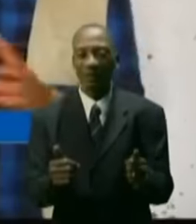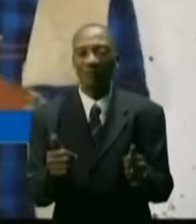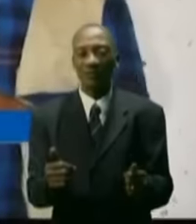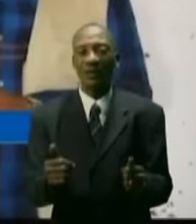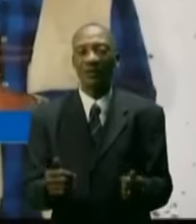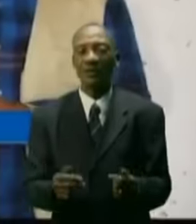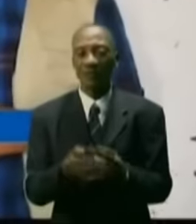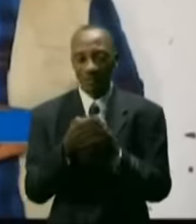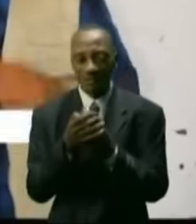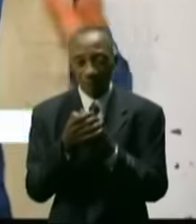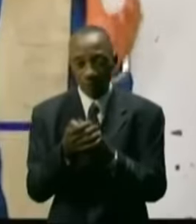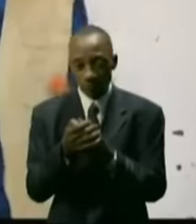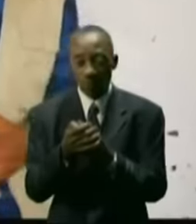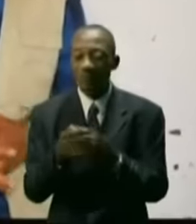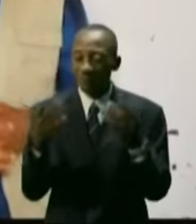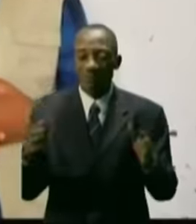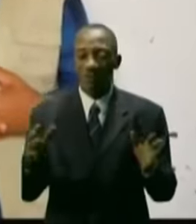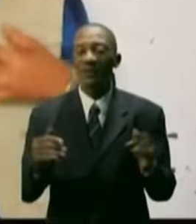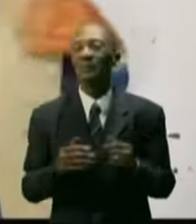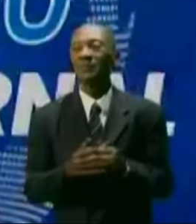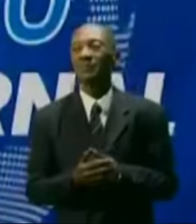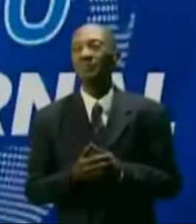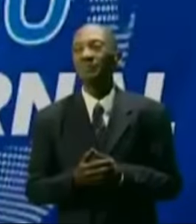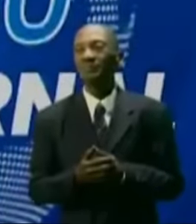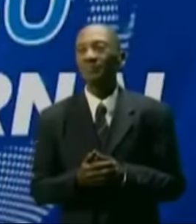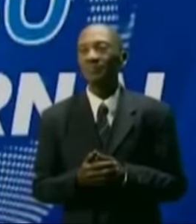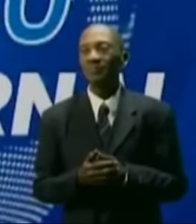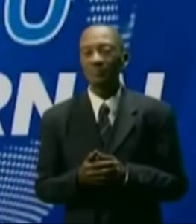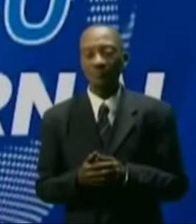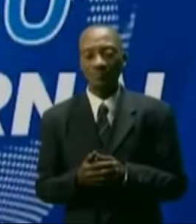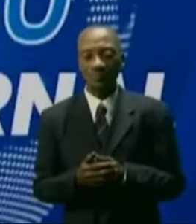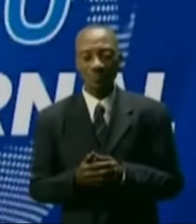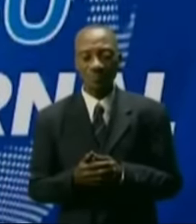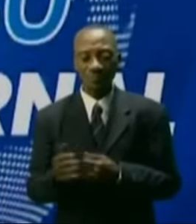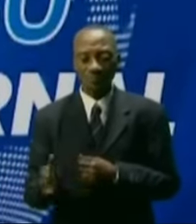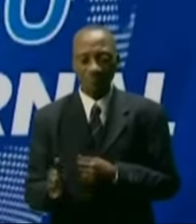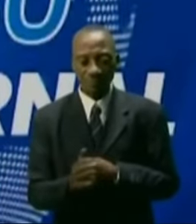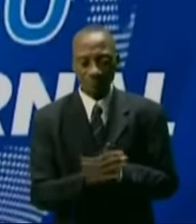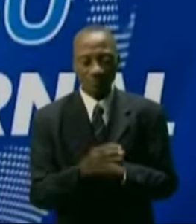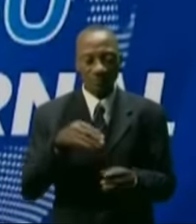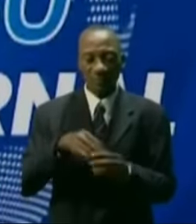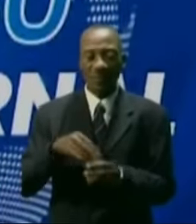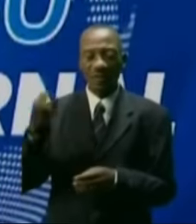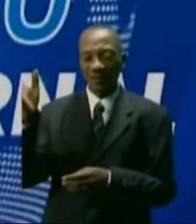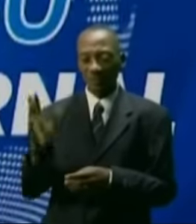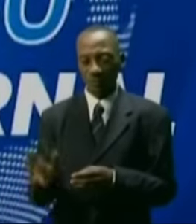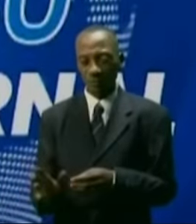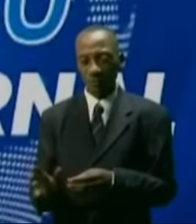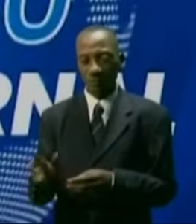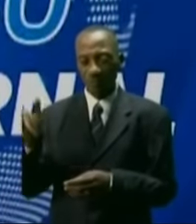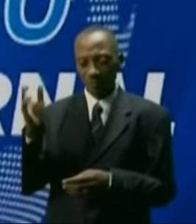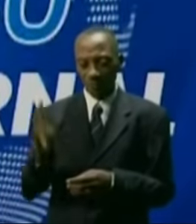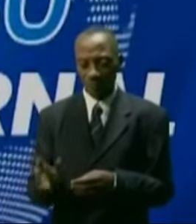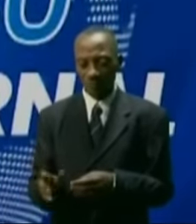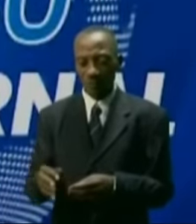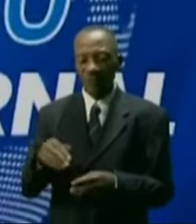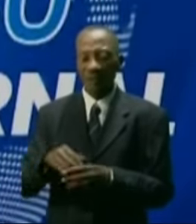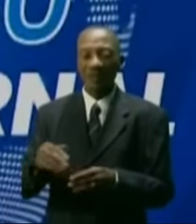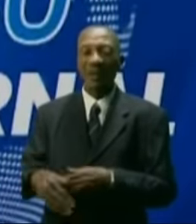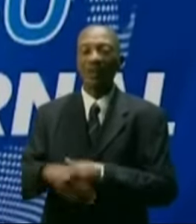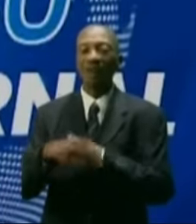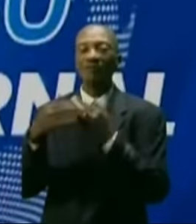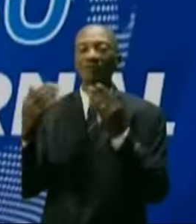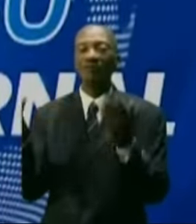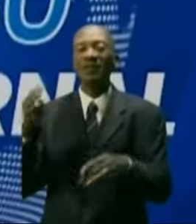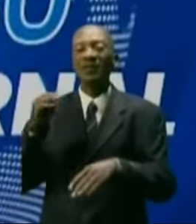se trouve à 84%. Rendons-nous dans le Congo central, plus précisément dans la ville portuaire de Matadi,